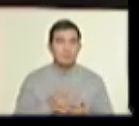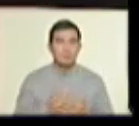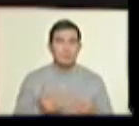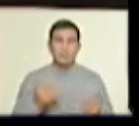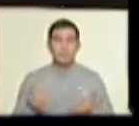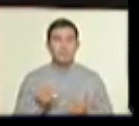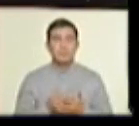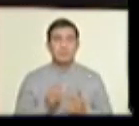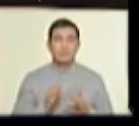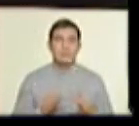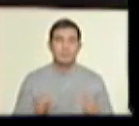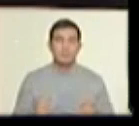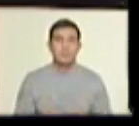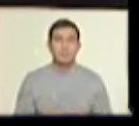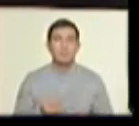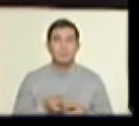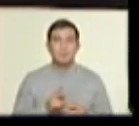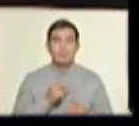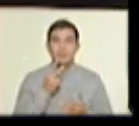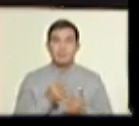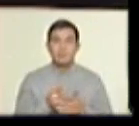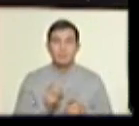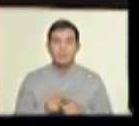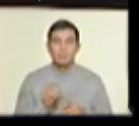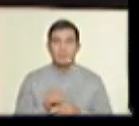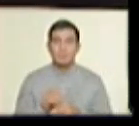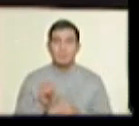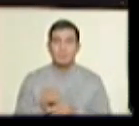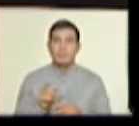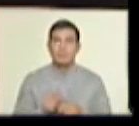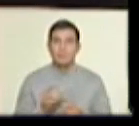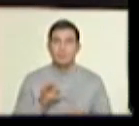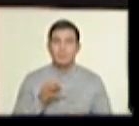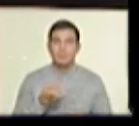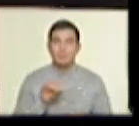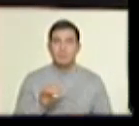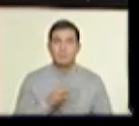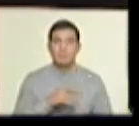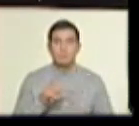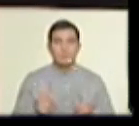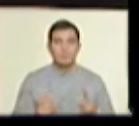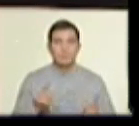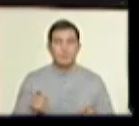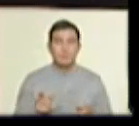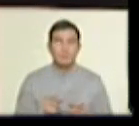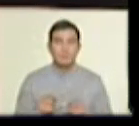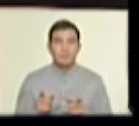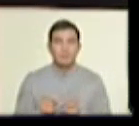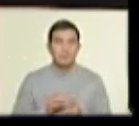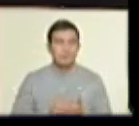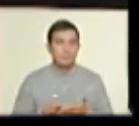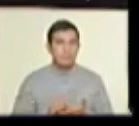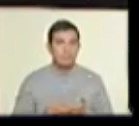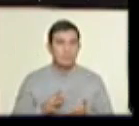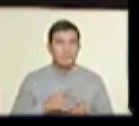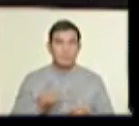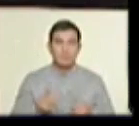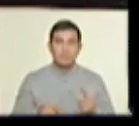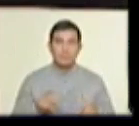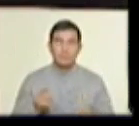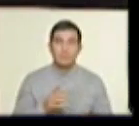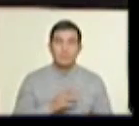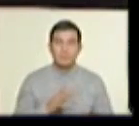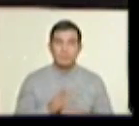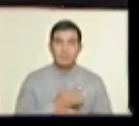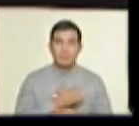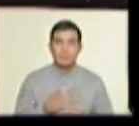o'quvchilar, ko'rib turganingizdek, ushbu qo'shma otlarimizning ayrimlari qo'shib yozilgan bo'lsa, ayrimlari